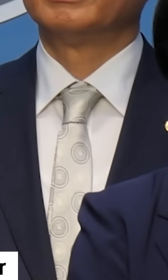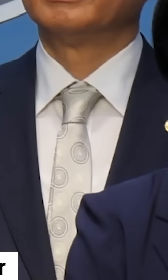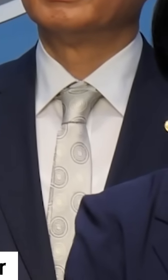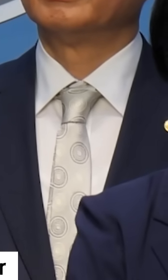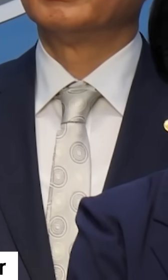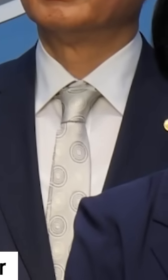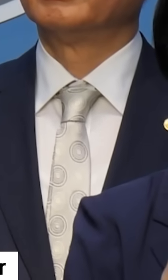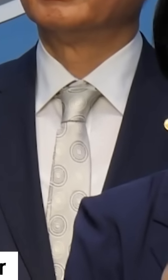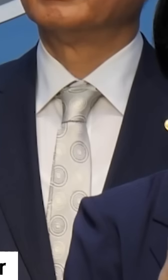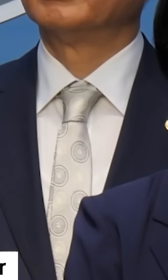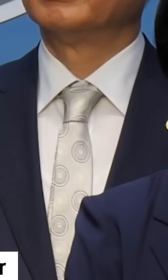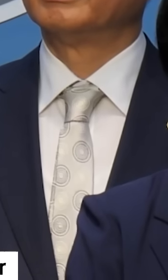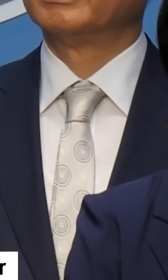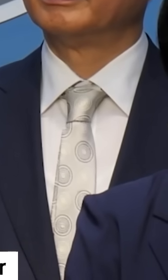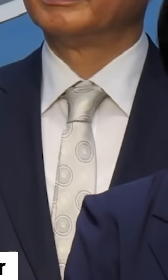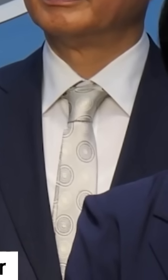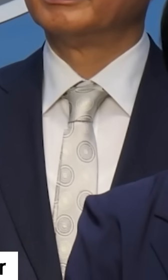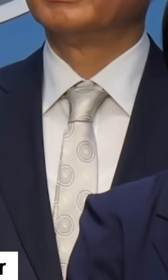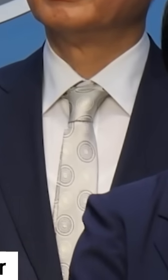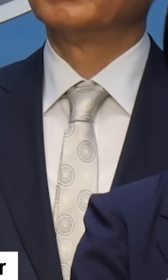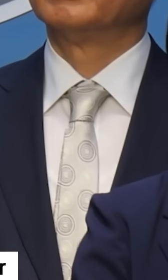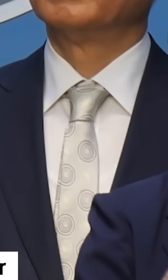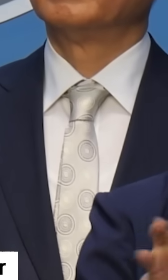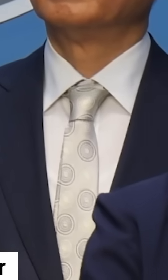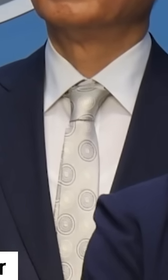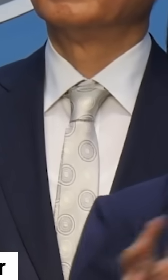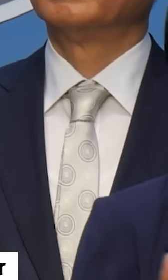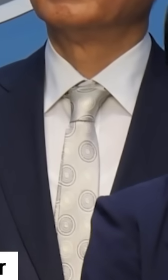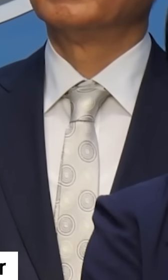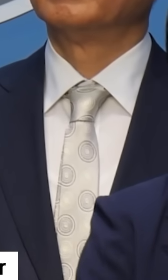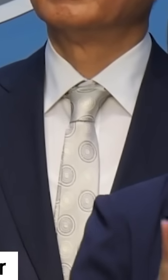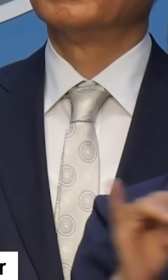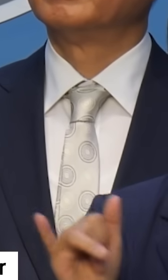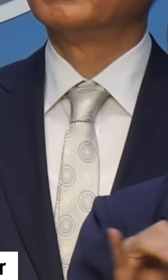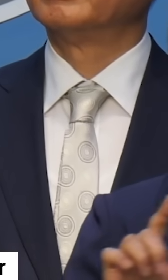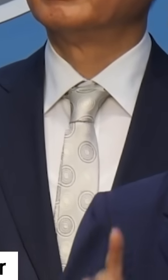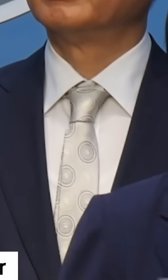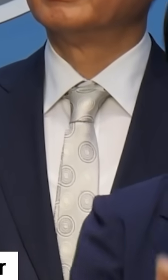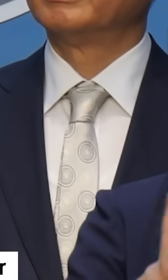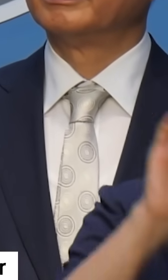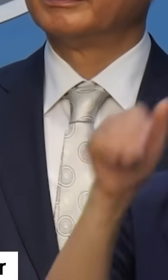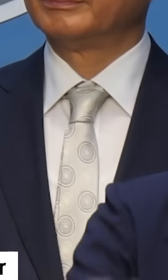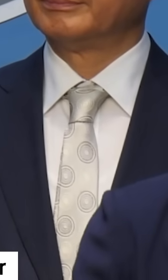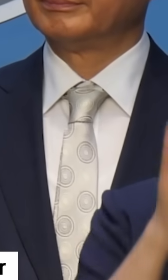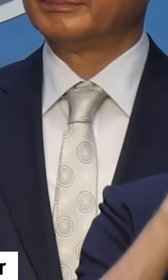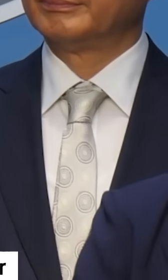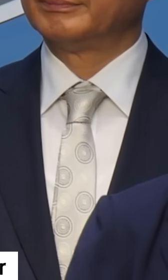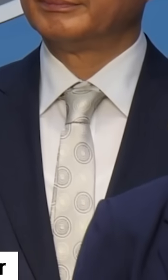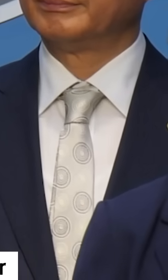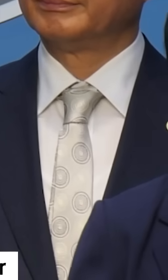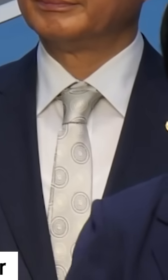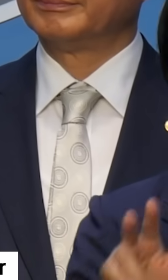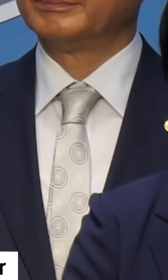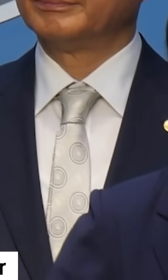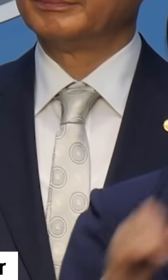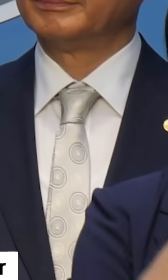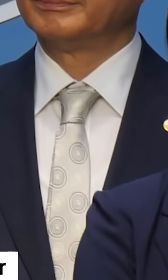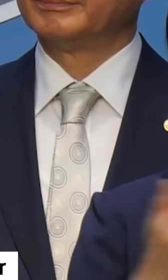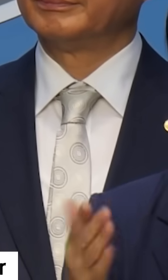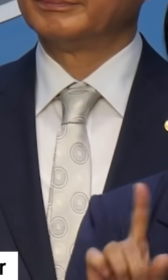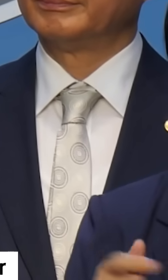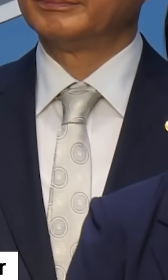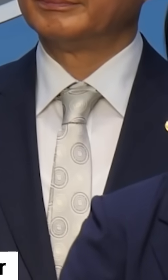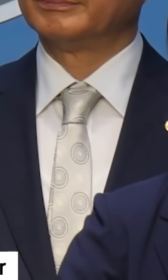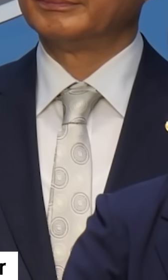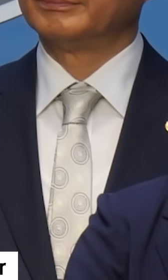제1야당이 선동 정치, 괴담 정치에 매몰되어 있는 동안 민생은 나락으로 떨어져만 가고 있습니다. 지금 우리가 해야 할 일은